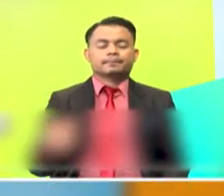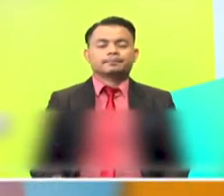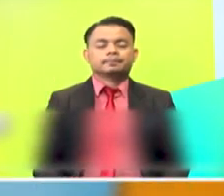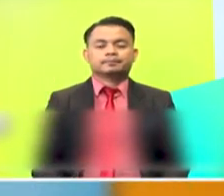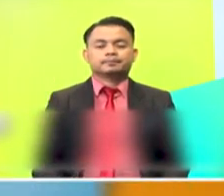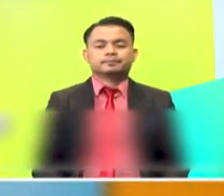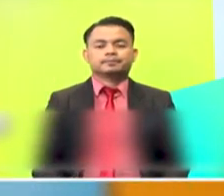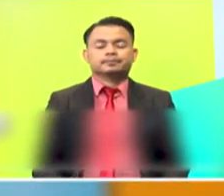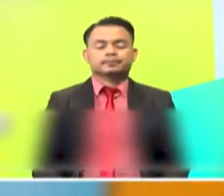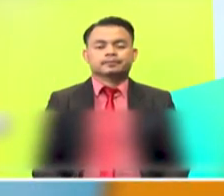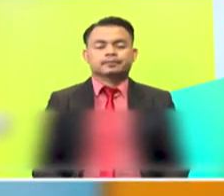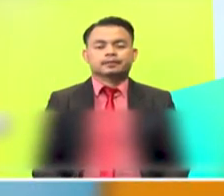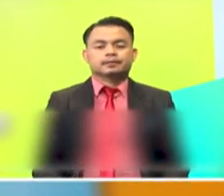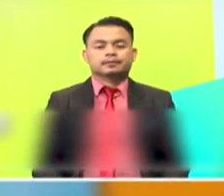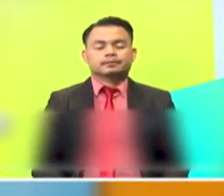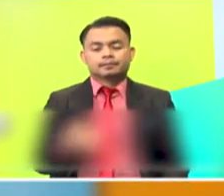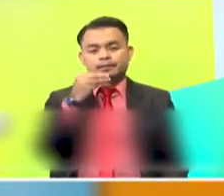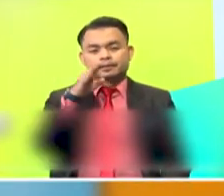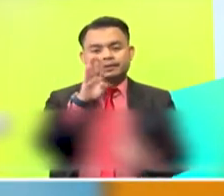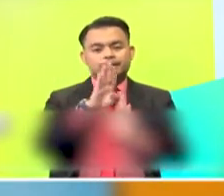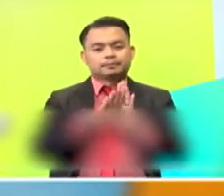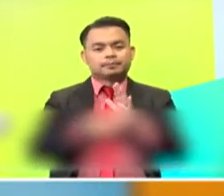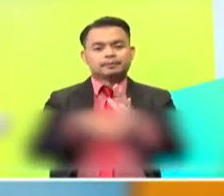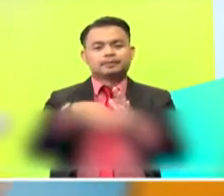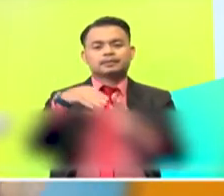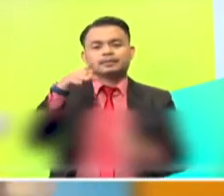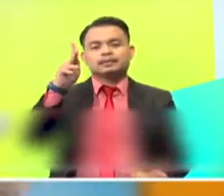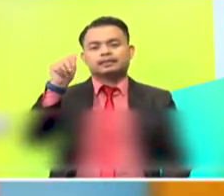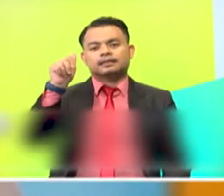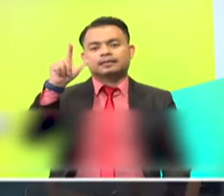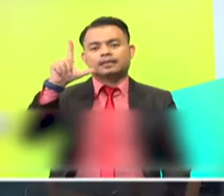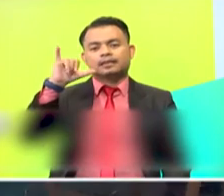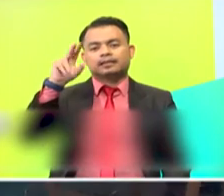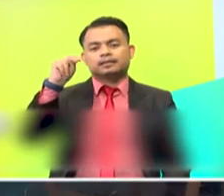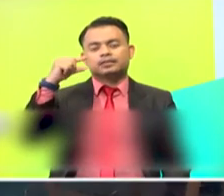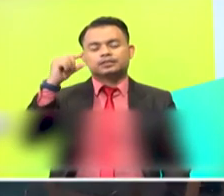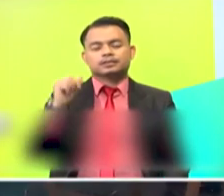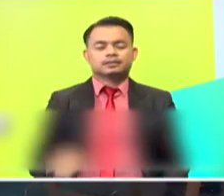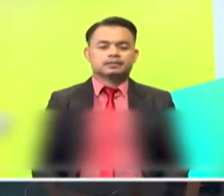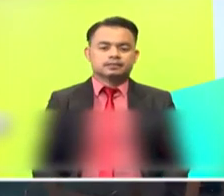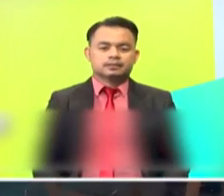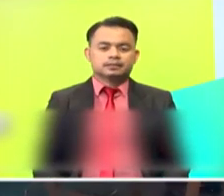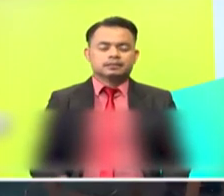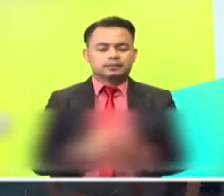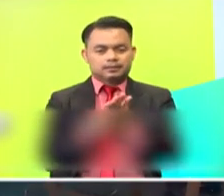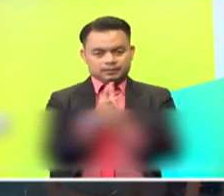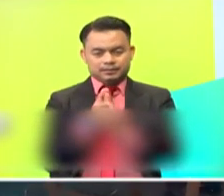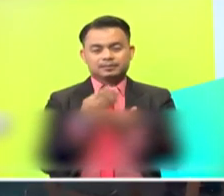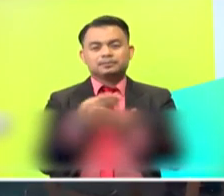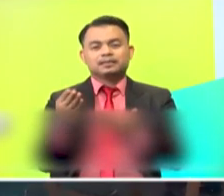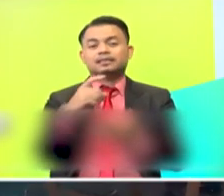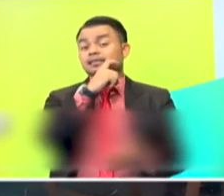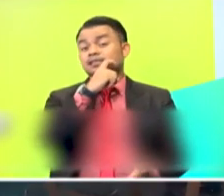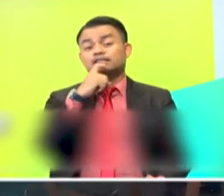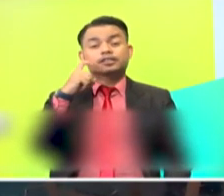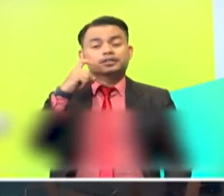makanan berkaleng oke bagus jika inilah jadilah bahan kering Cikgu Oke Betul